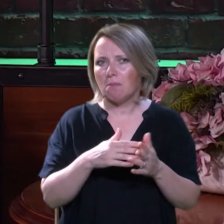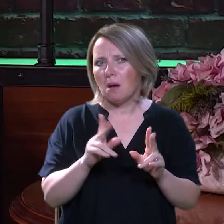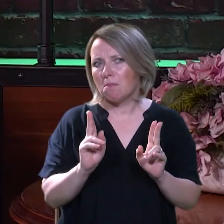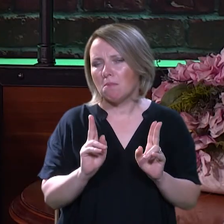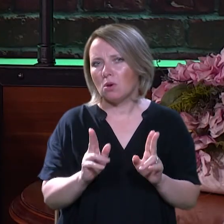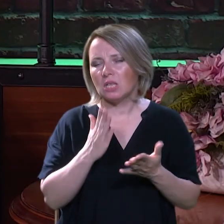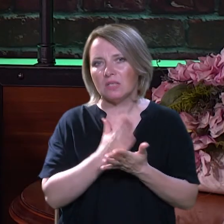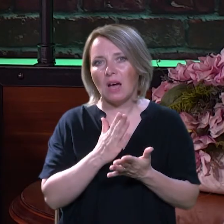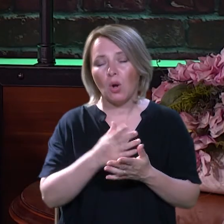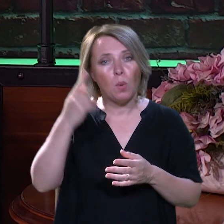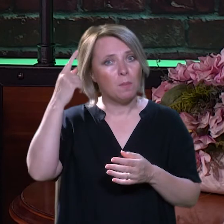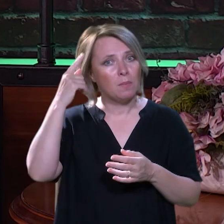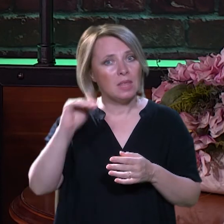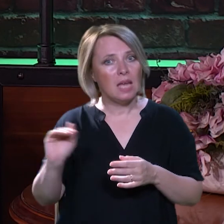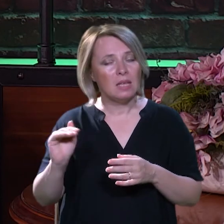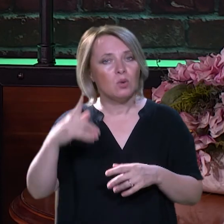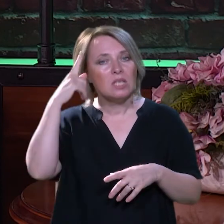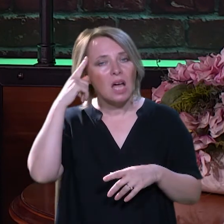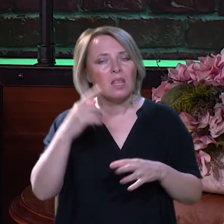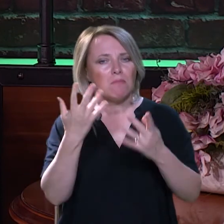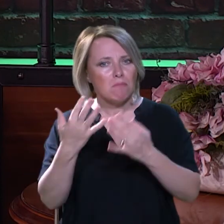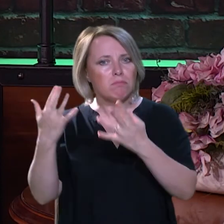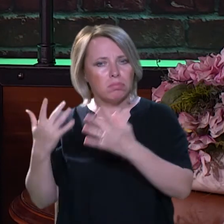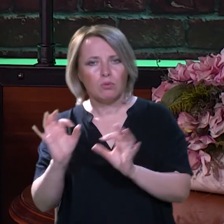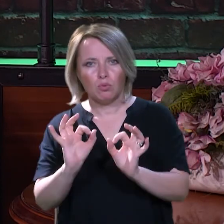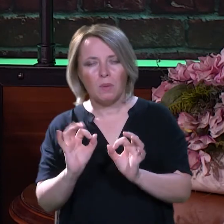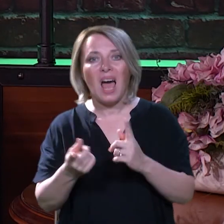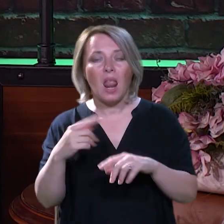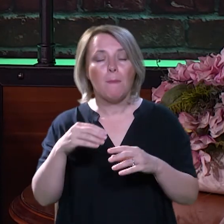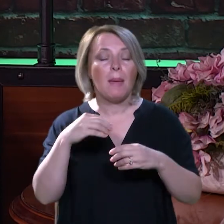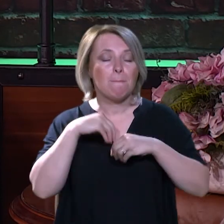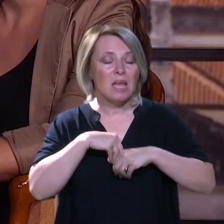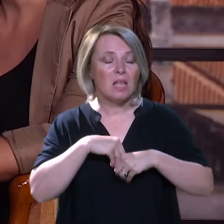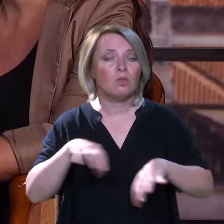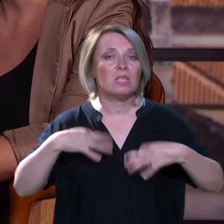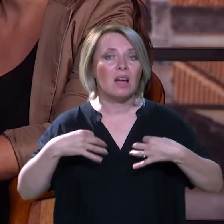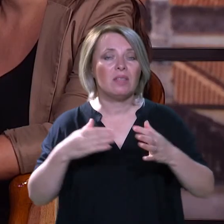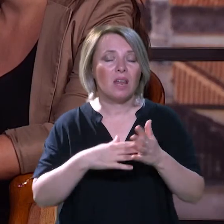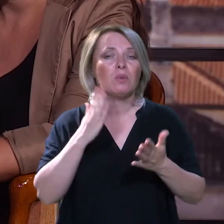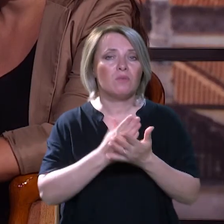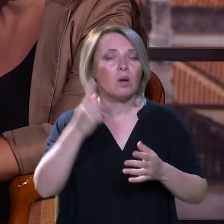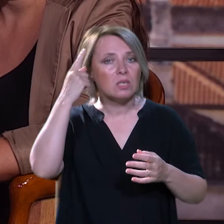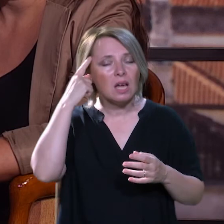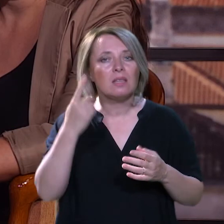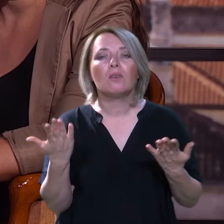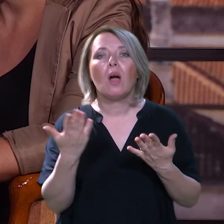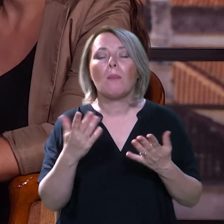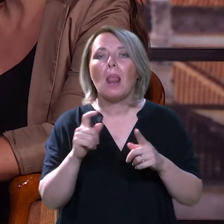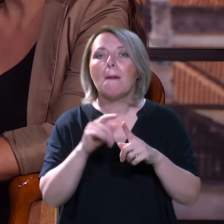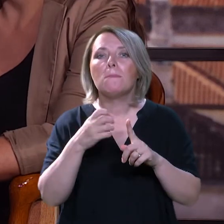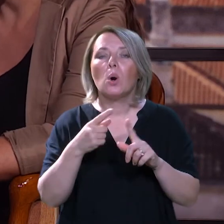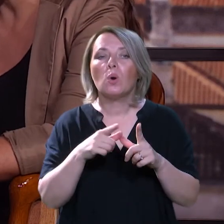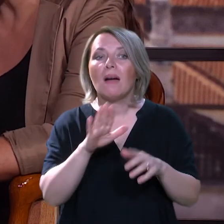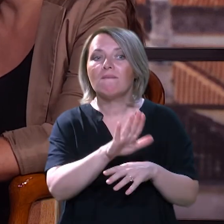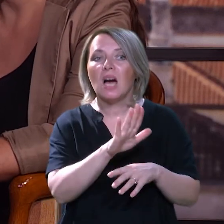djetetu znati integrale i slično, ali mentalno zdravlje bi trebao svatko znati. Koja bi bila poruka